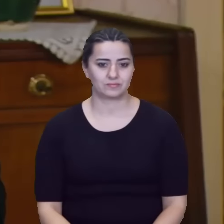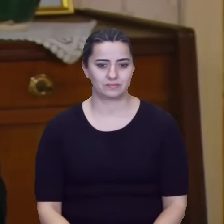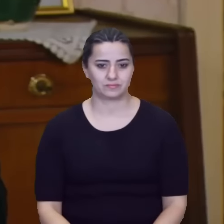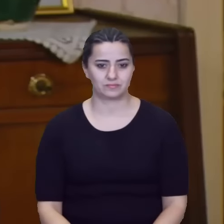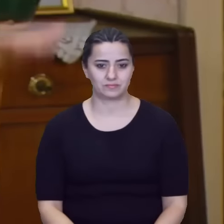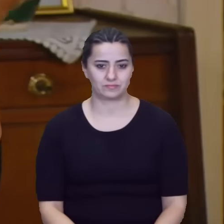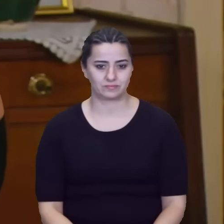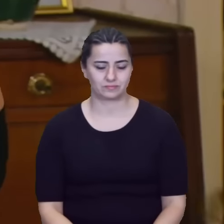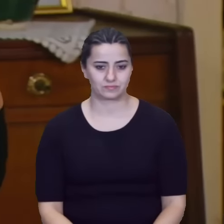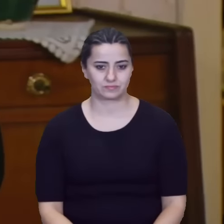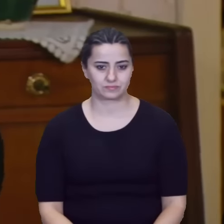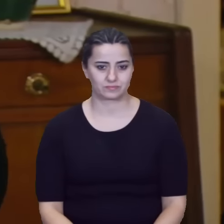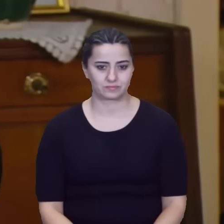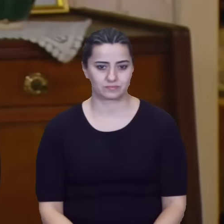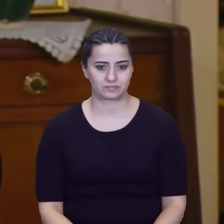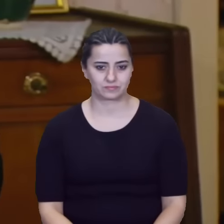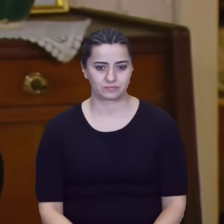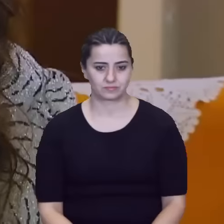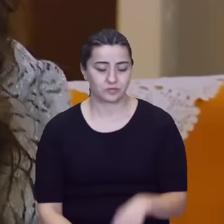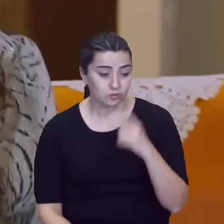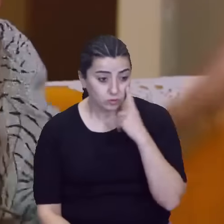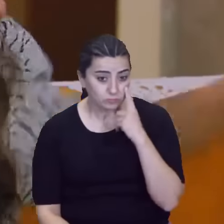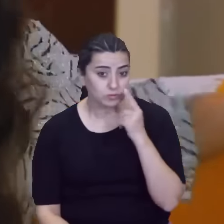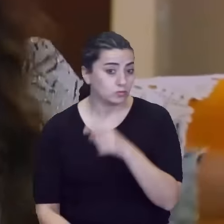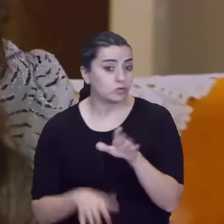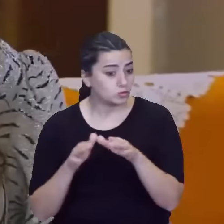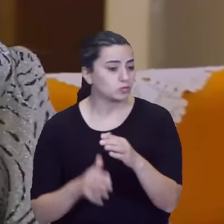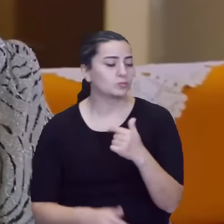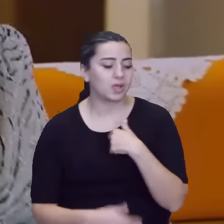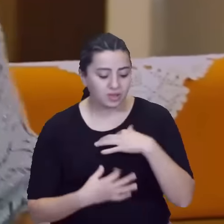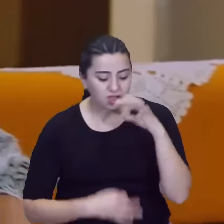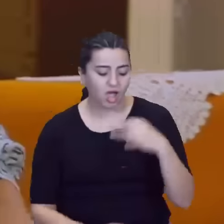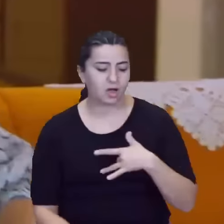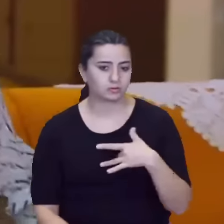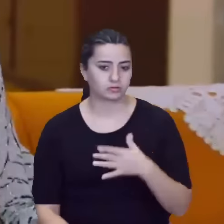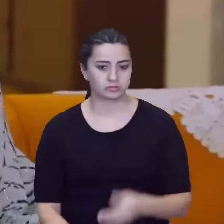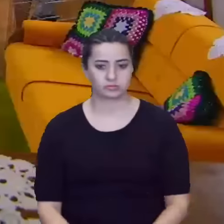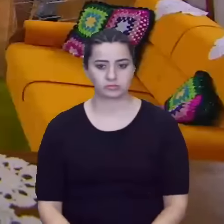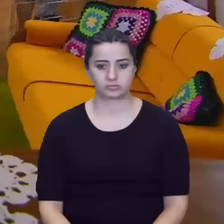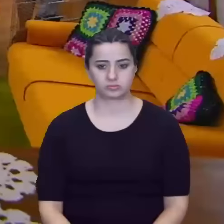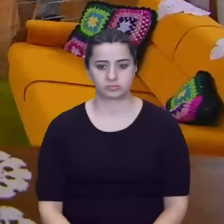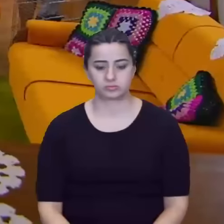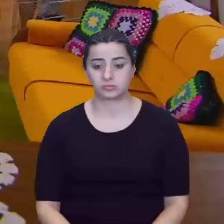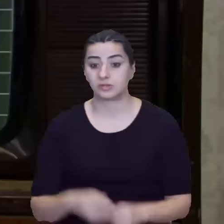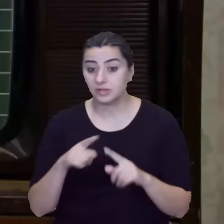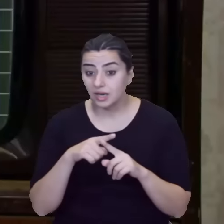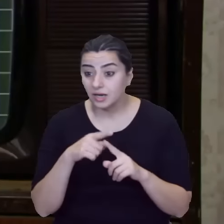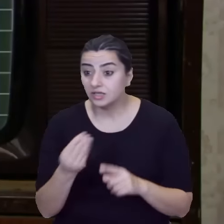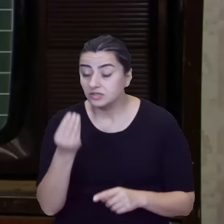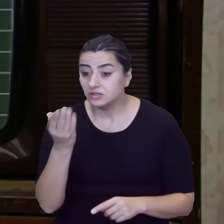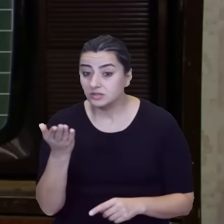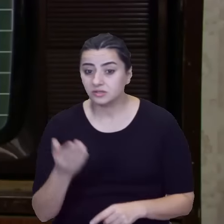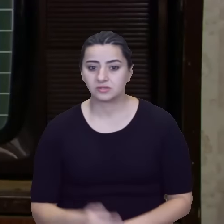çıktı kapıdan. Rukiye hayıflanıyor. Gördün mü Rukiye abla? Şu kuş bile benim halime acıyor. TR2 yazıyor. Ekranda TRT yayın